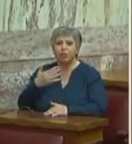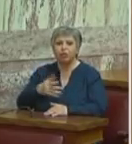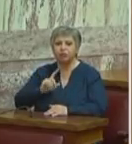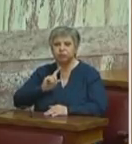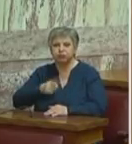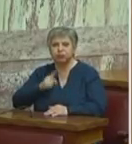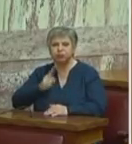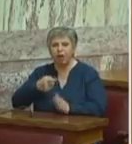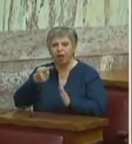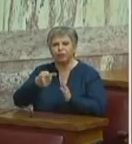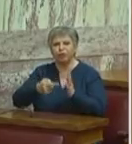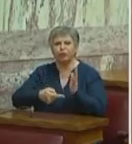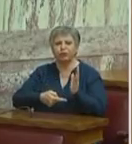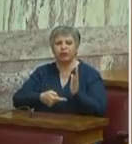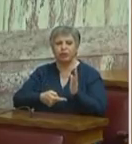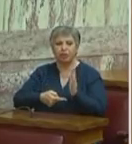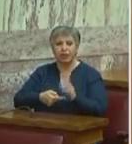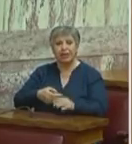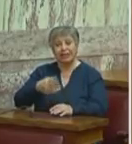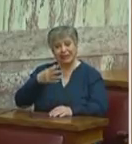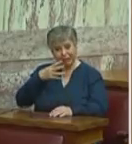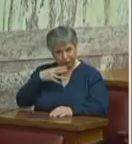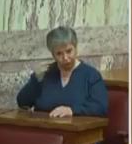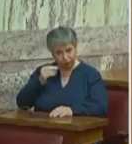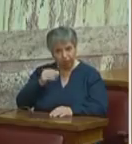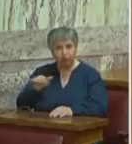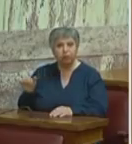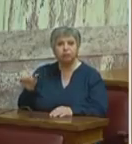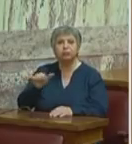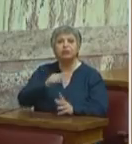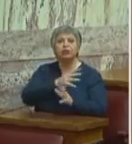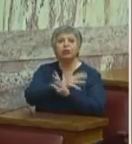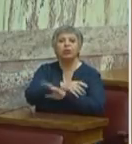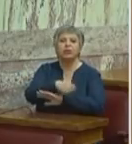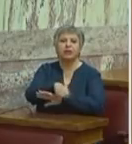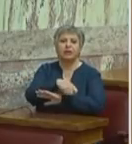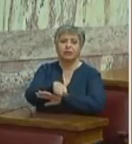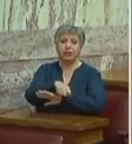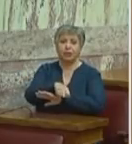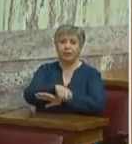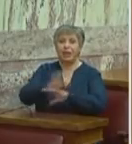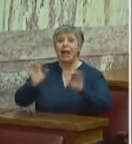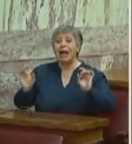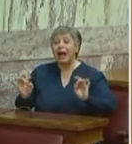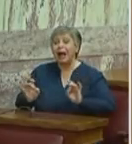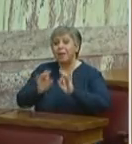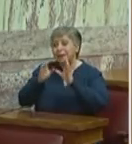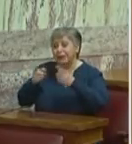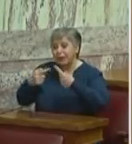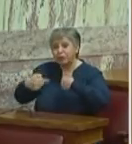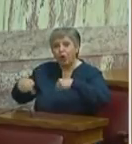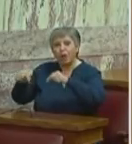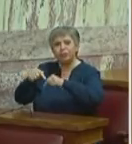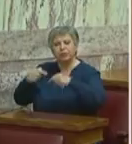του Συντάγματος. Διότι πού θα καταλήγαμε στην περίπτωση εφαρμογής του περιβόητου άρθρου